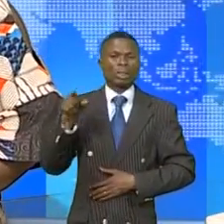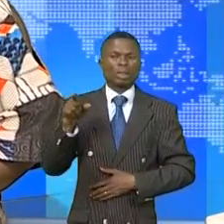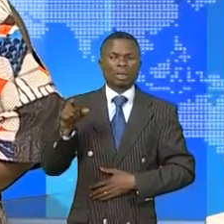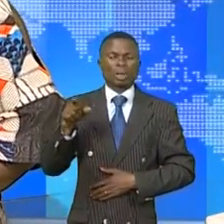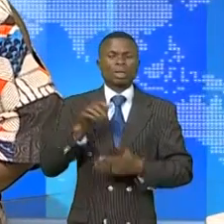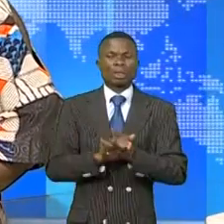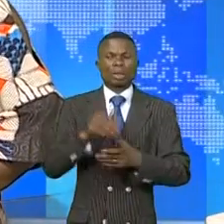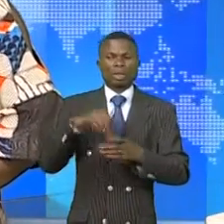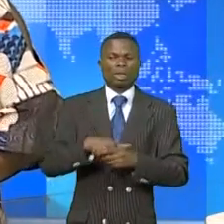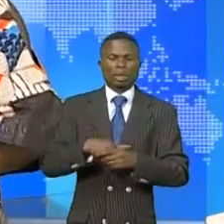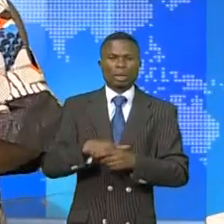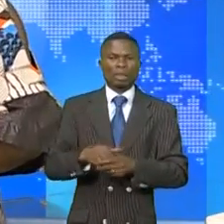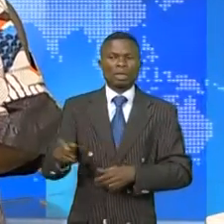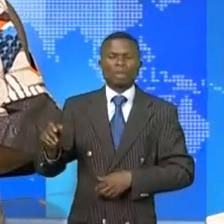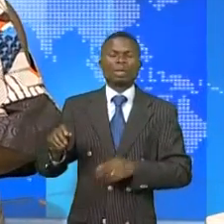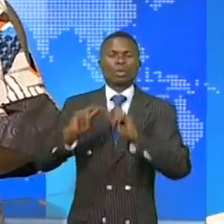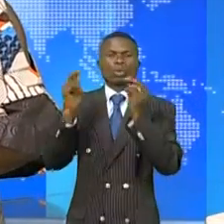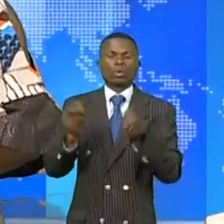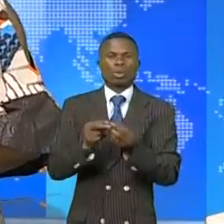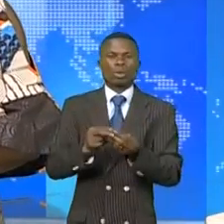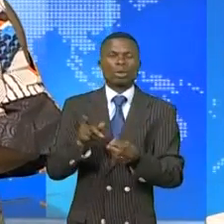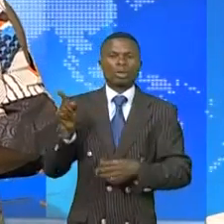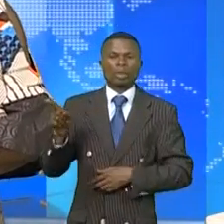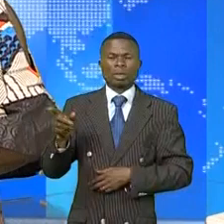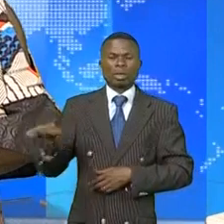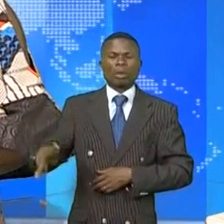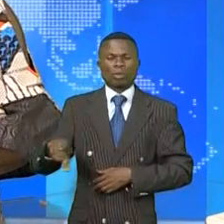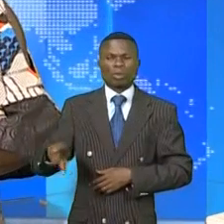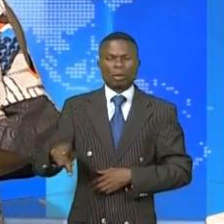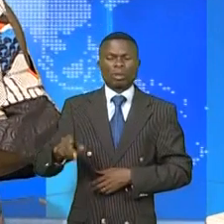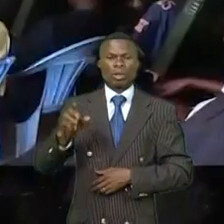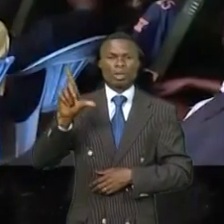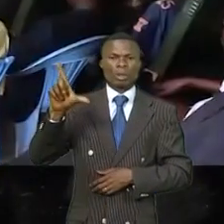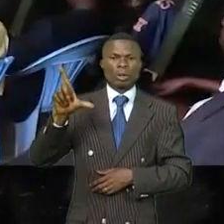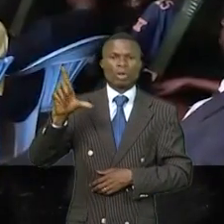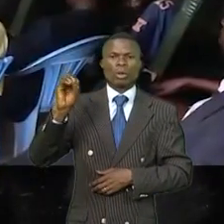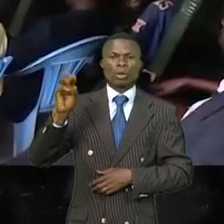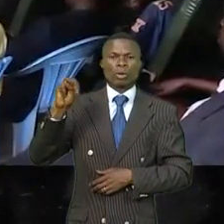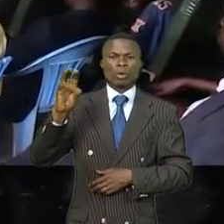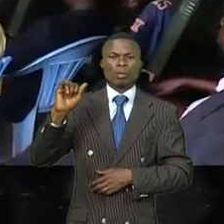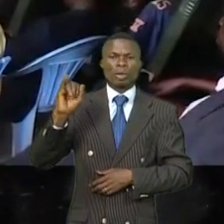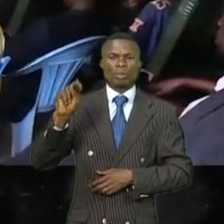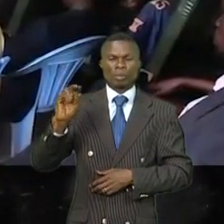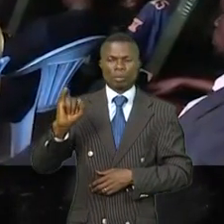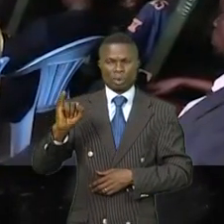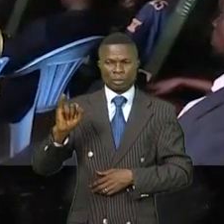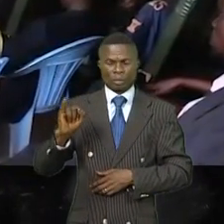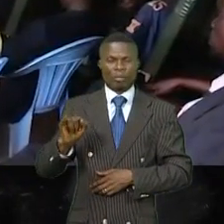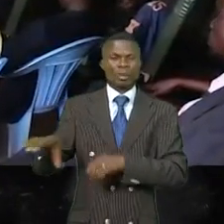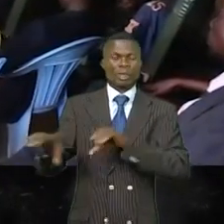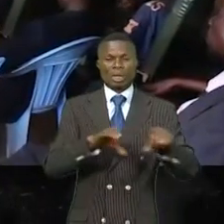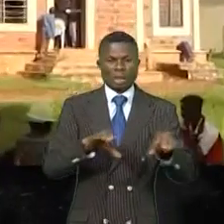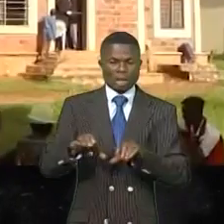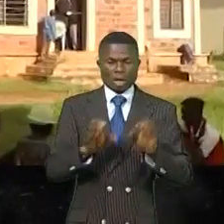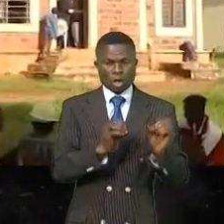Niengé, dans les gourmands de Bakwa Mulumba, dans la province de Lomami. La cérémonie proprement dite a